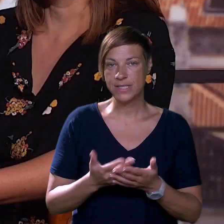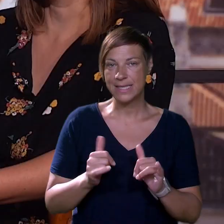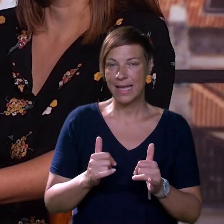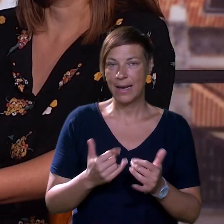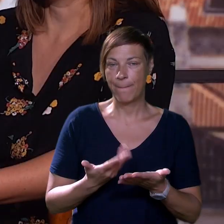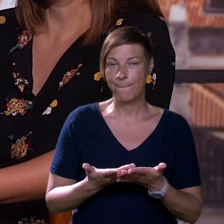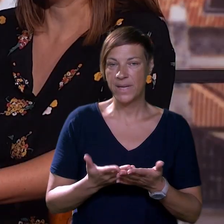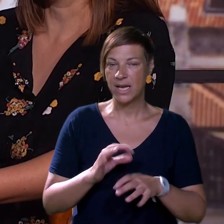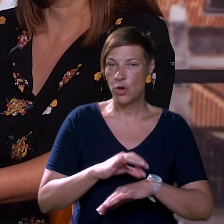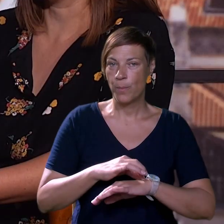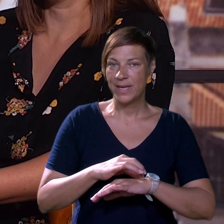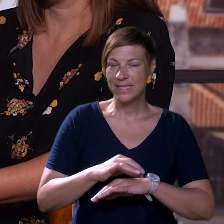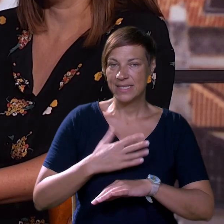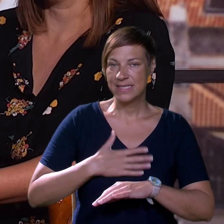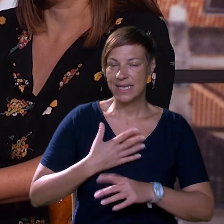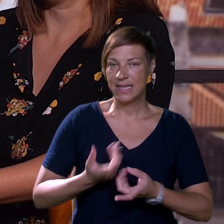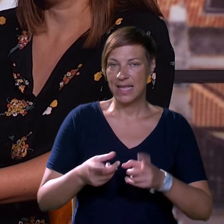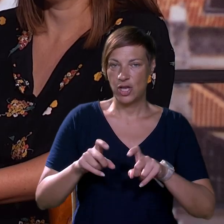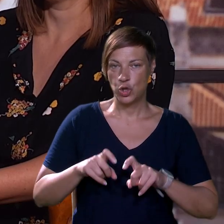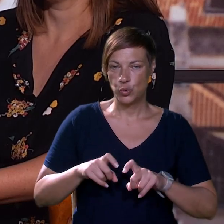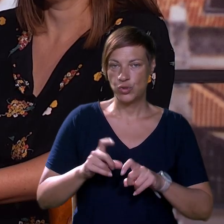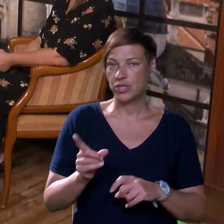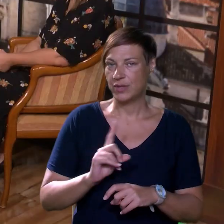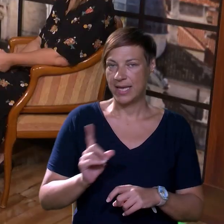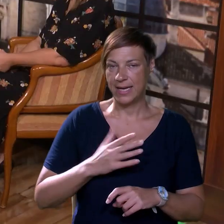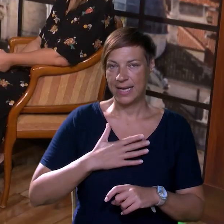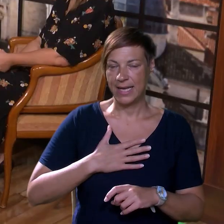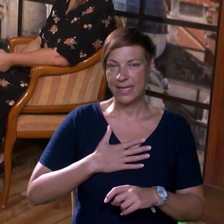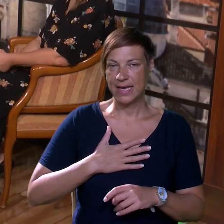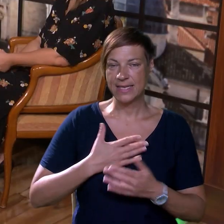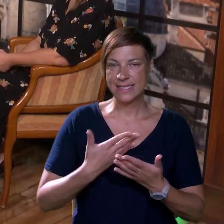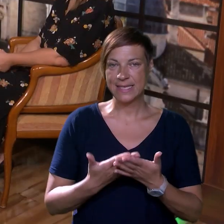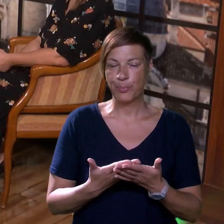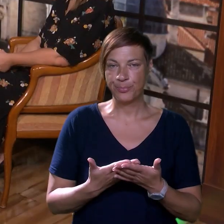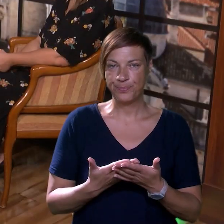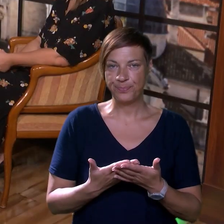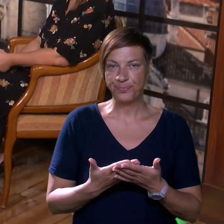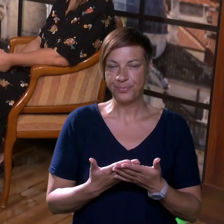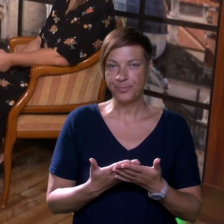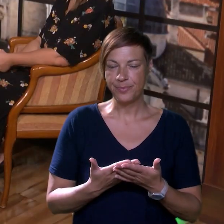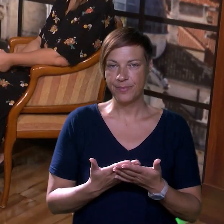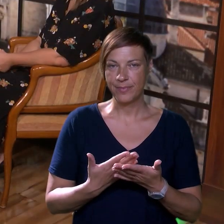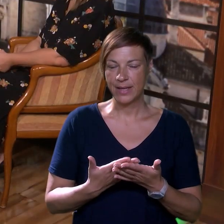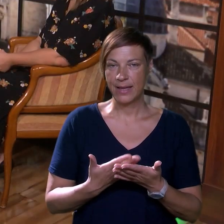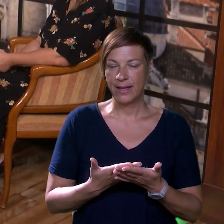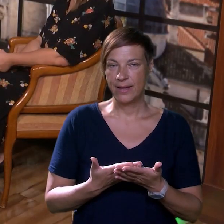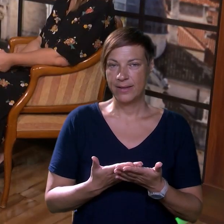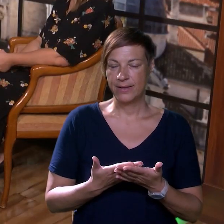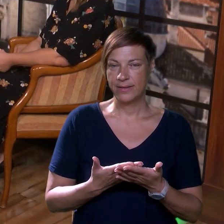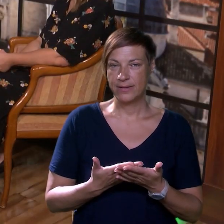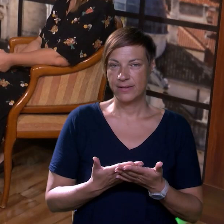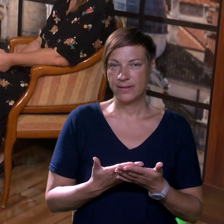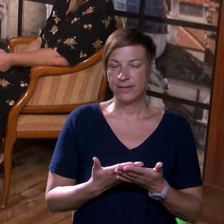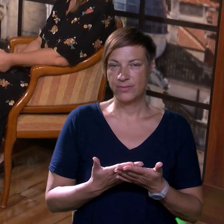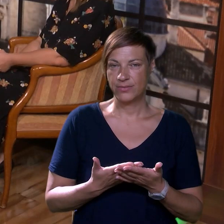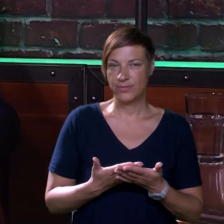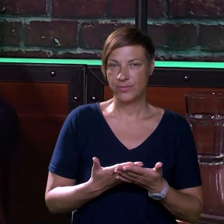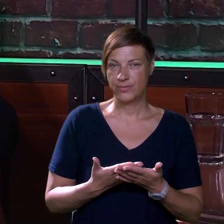bilo moment u medicini kad ste htjeli odustati? Ne, ja sam inače po toj vokaciji